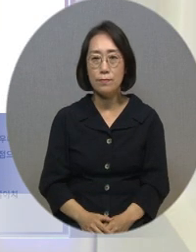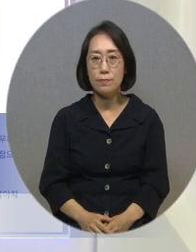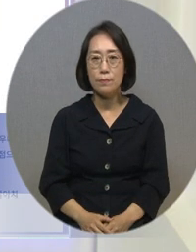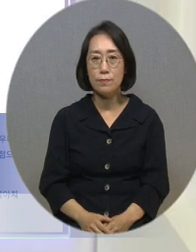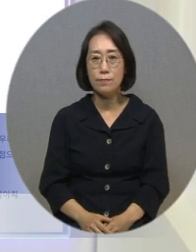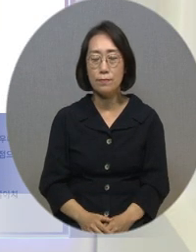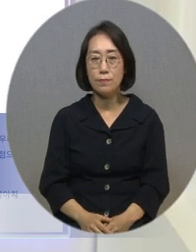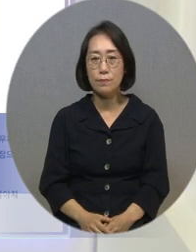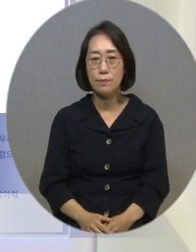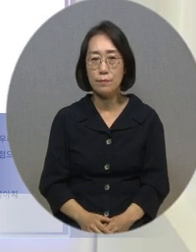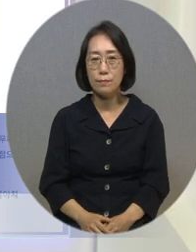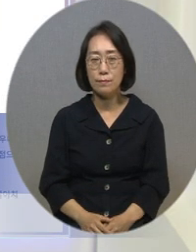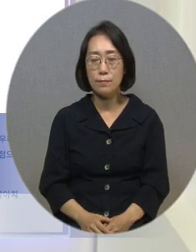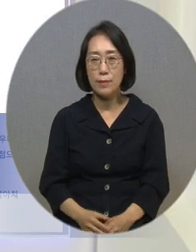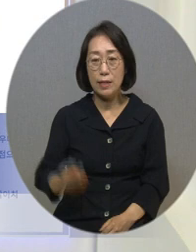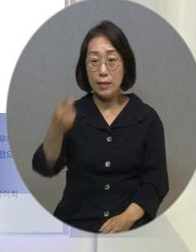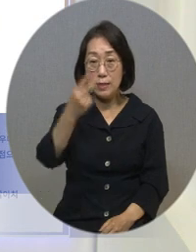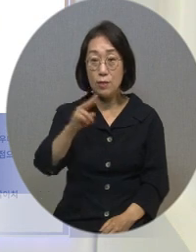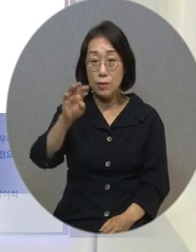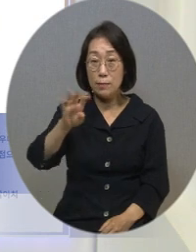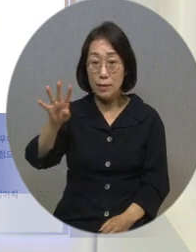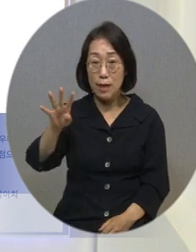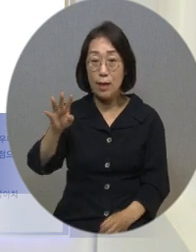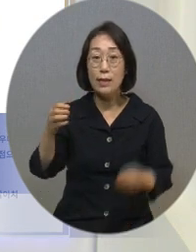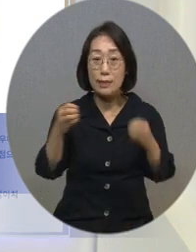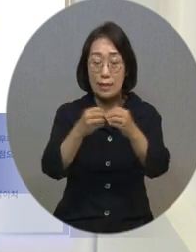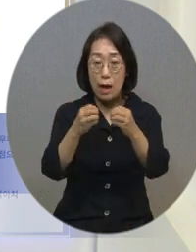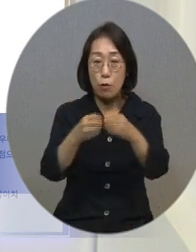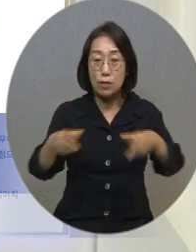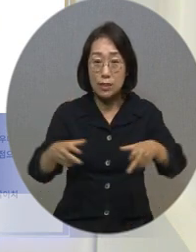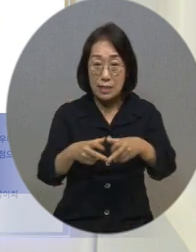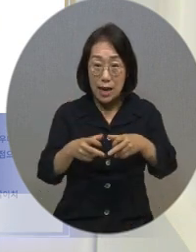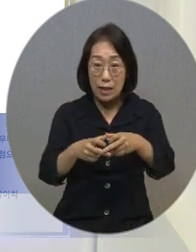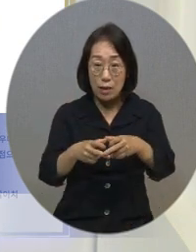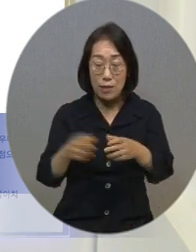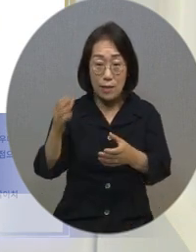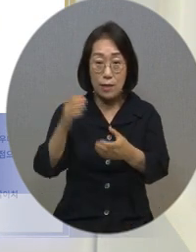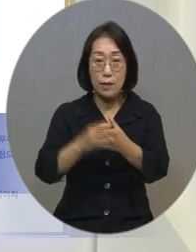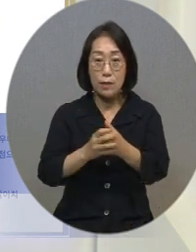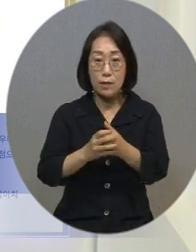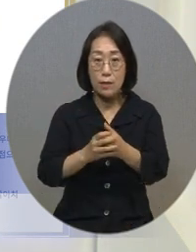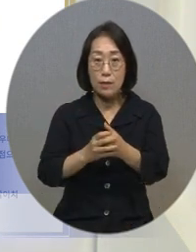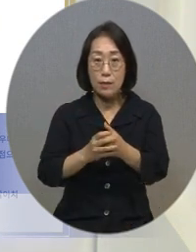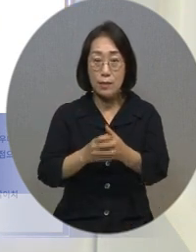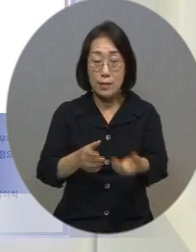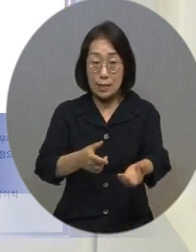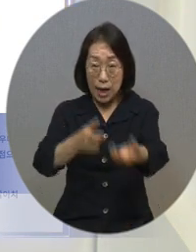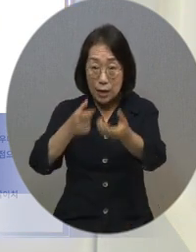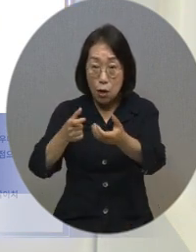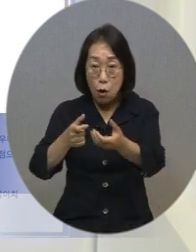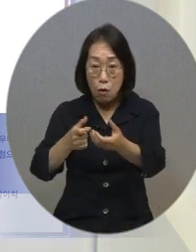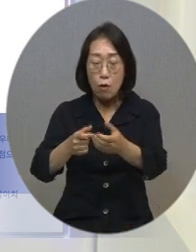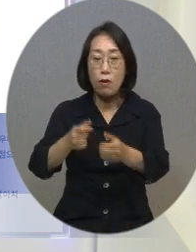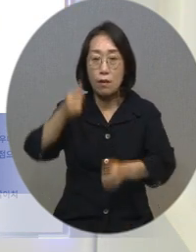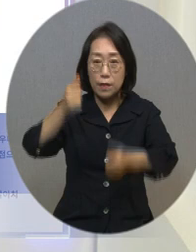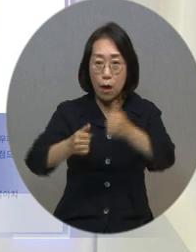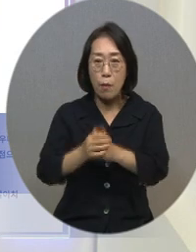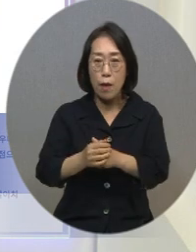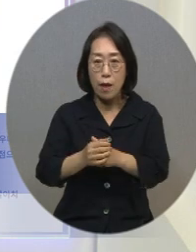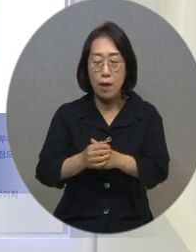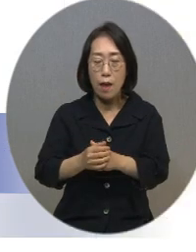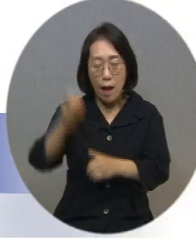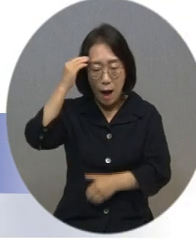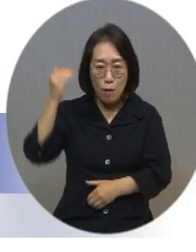다음 뉴스입니다 2024 창원 장애인 사격 월드컵 대회에서 대한민국 선수단이 종합 우승을